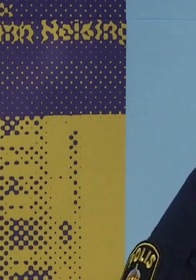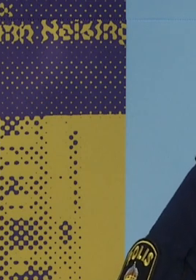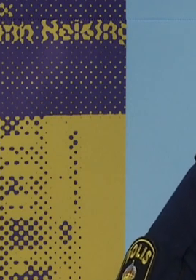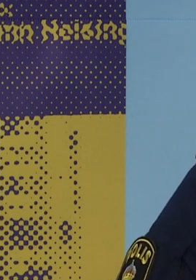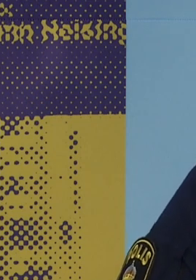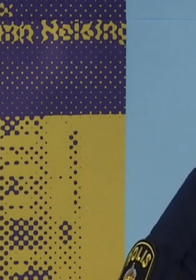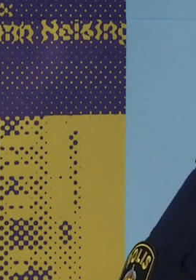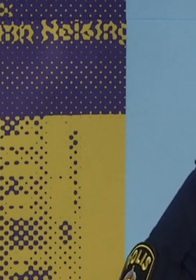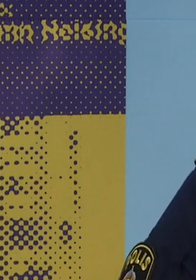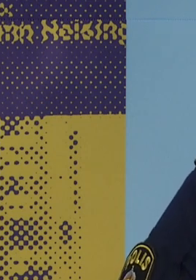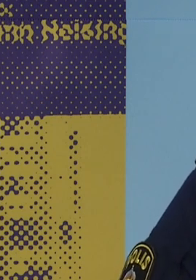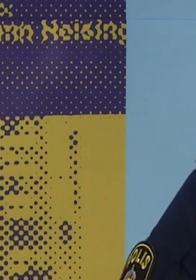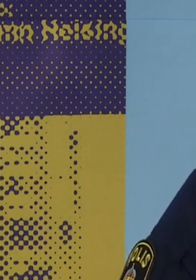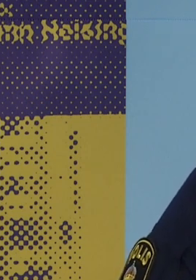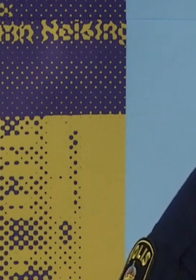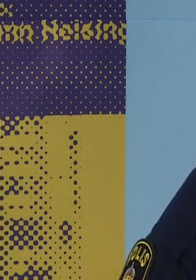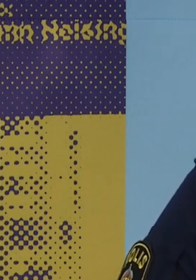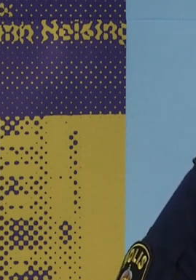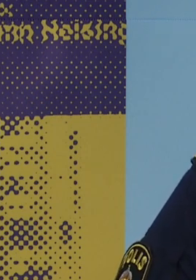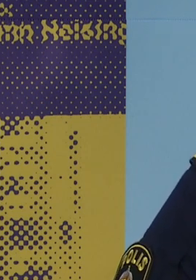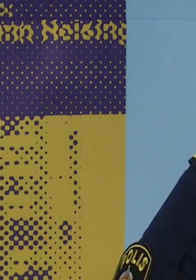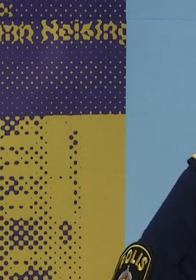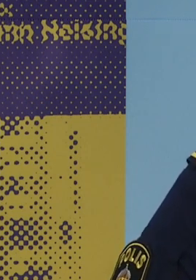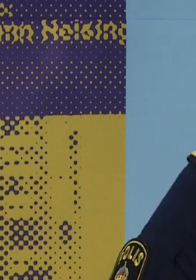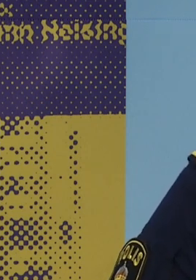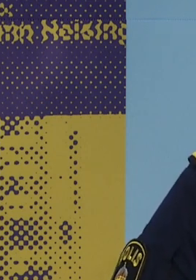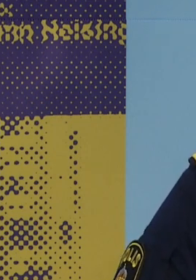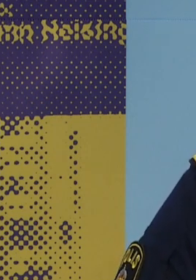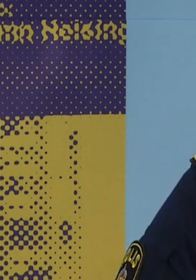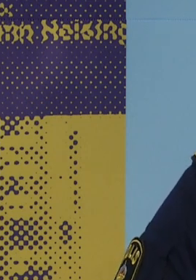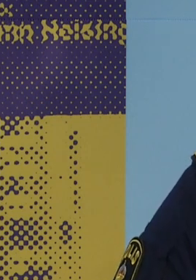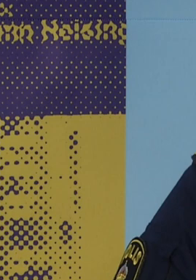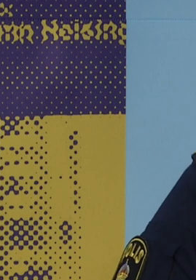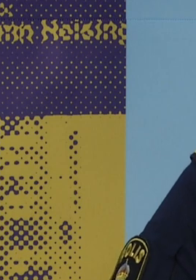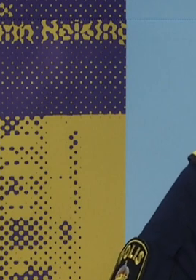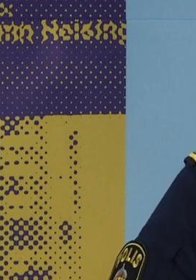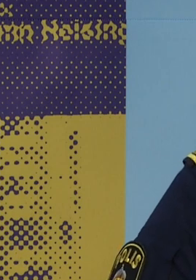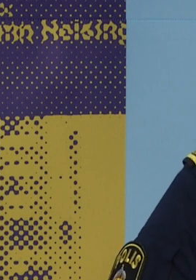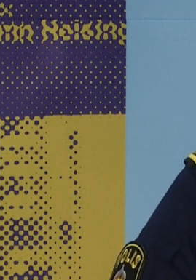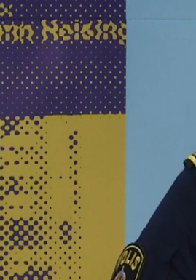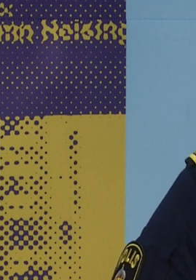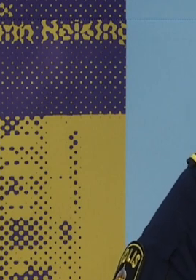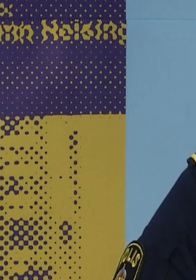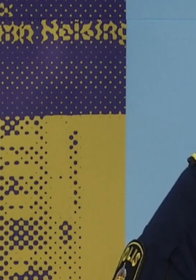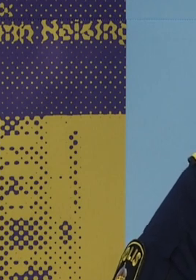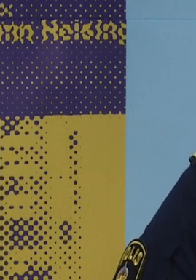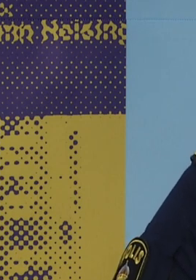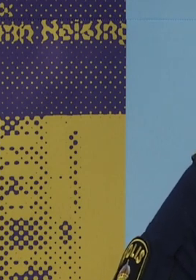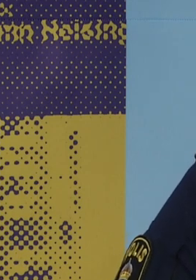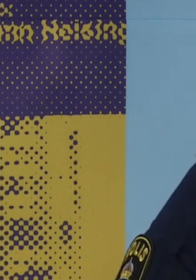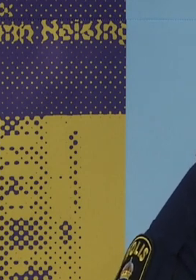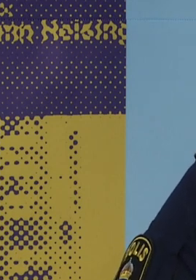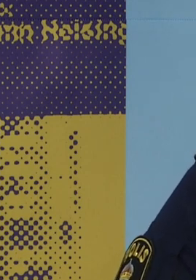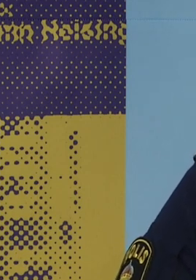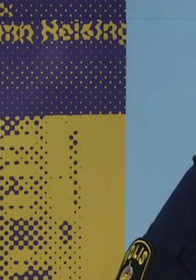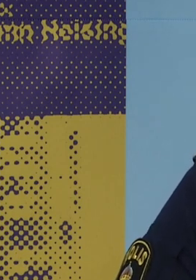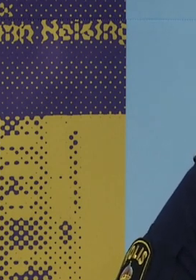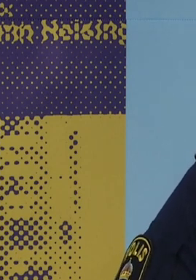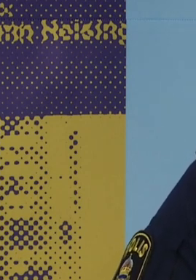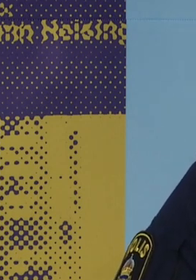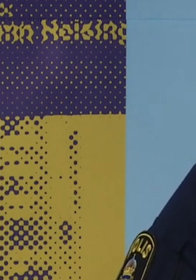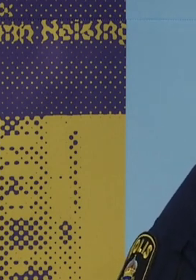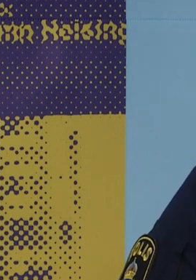Stockholm med snabbare lagföring. Superintressant. Där man kan stoppa en kriminell, man tar upp